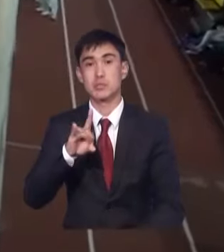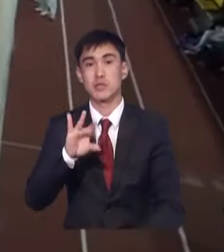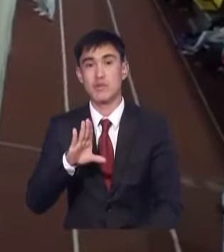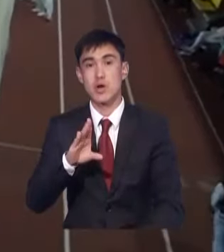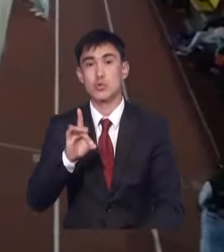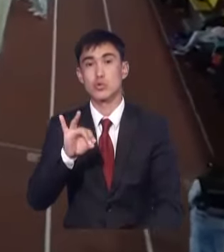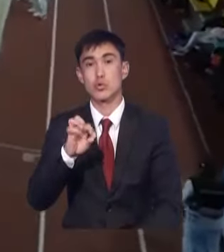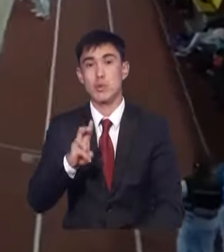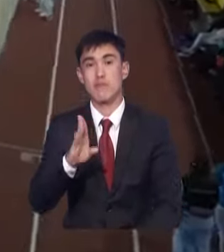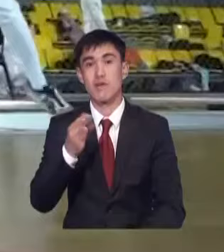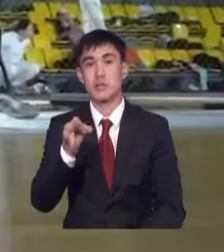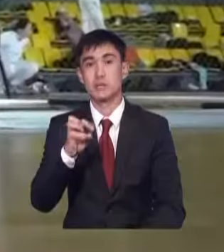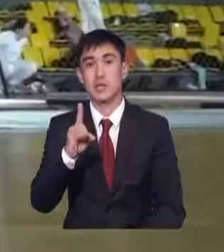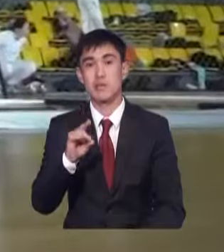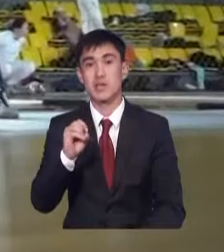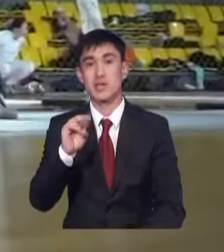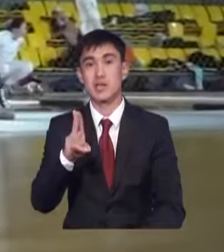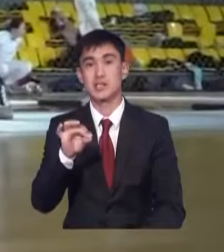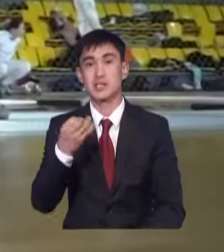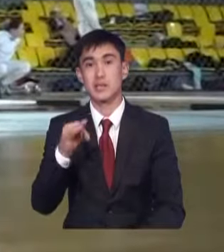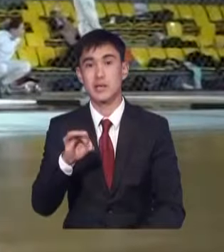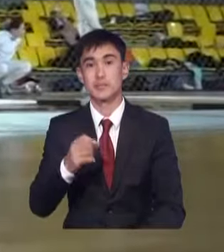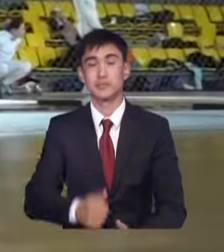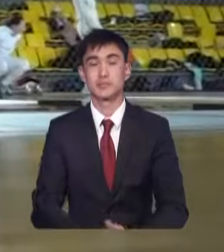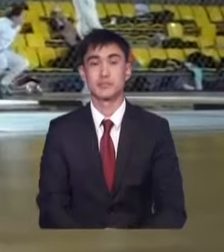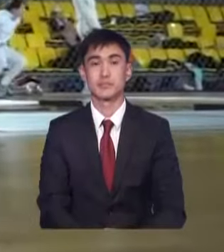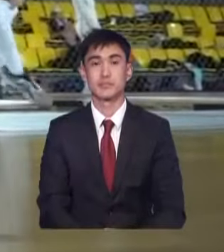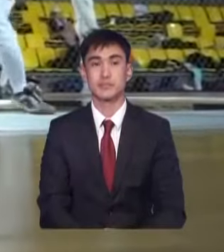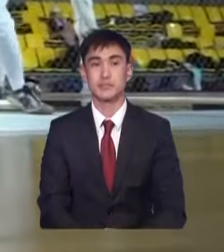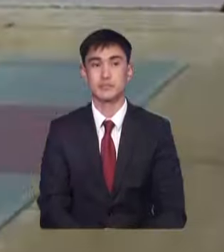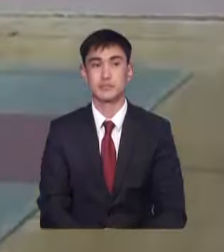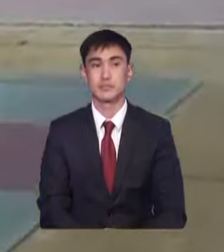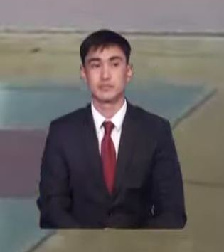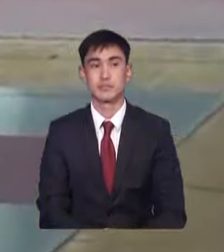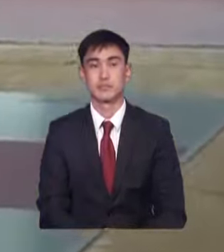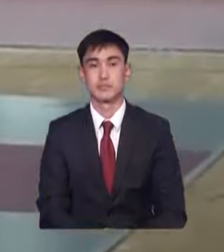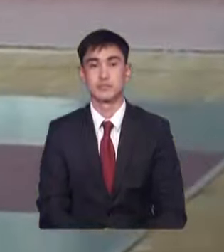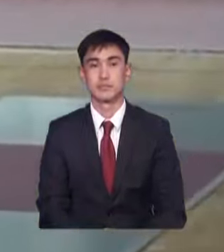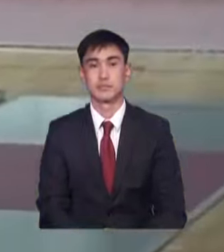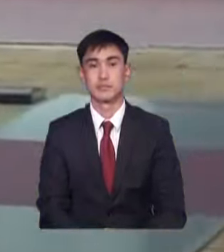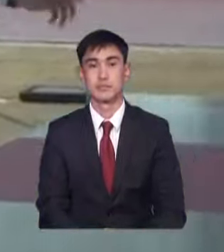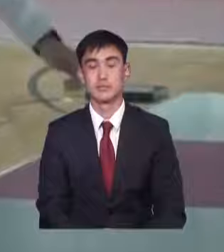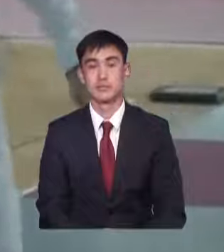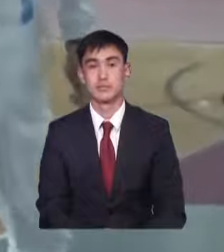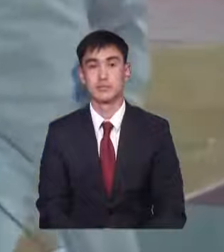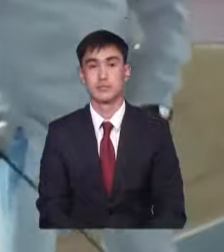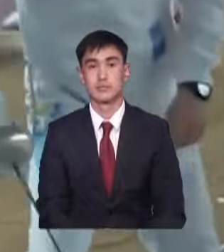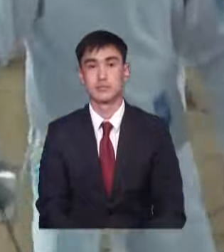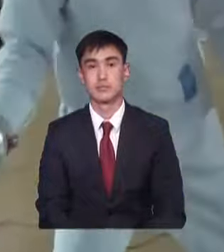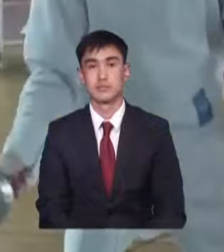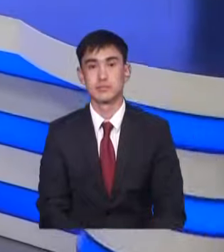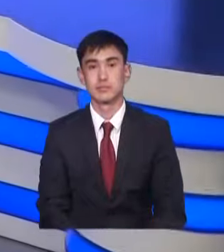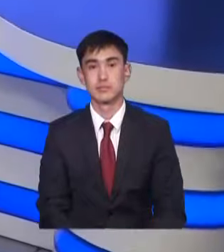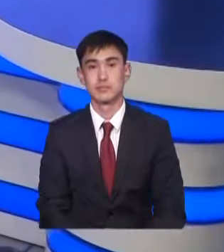Руслан Курбанов Вадим шармов Илек сер Тай арим Купава ам рнказа телерадиокомпания тсу Алматинская область